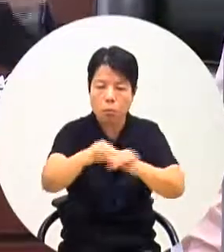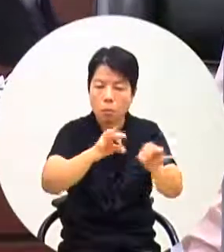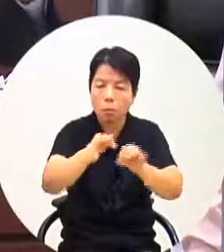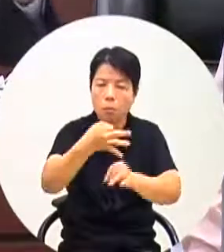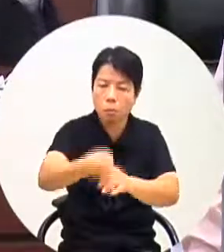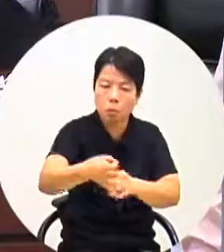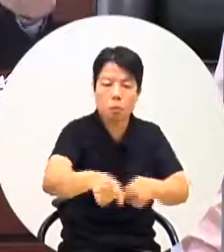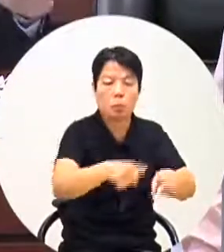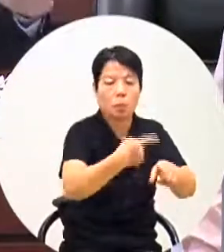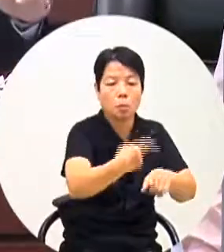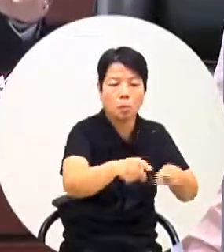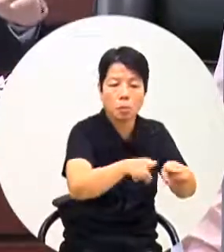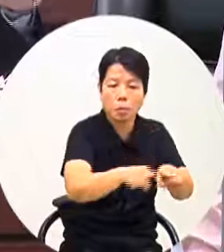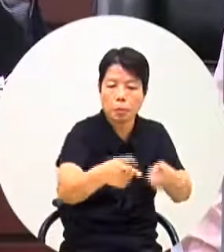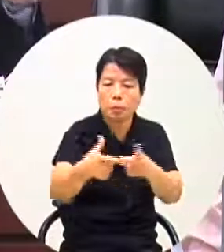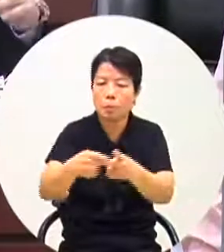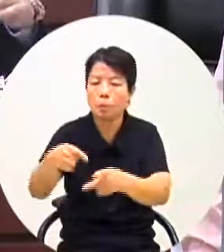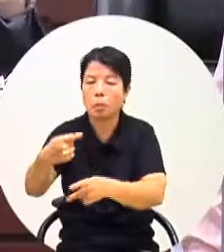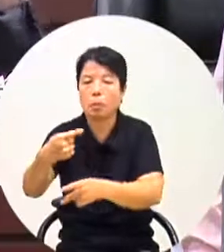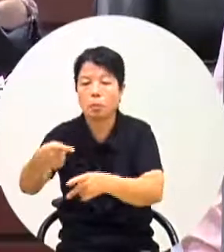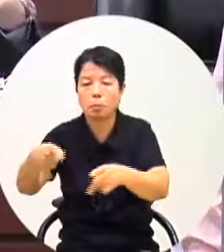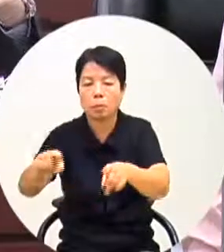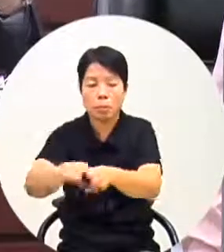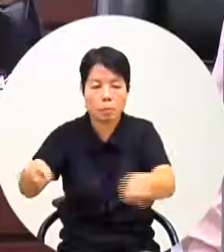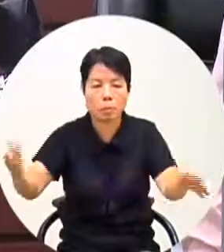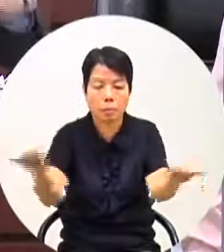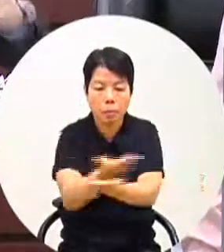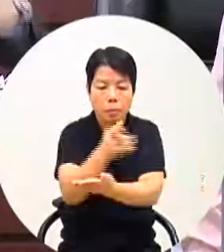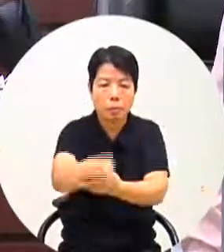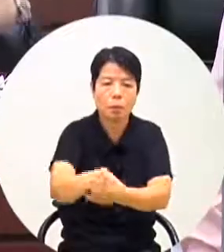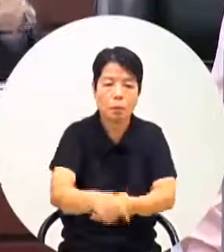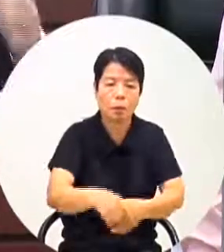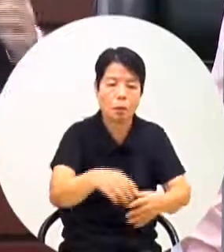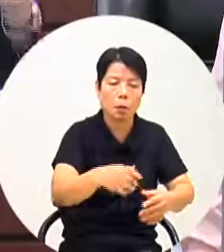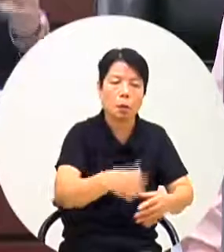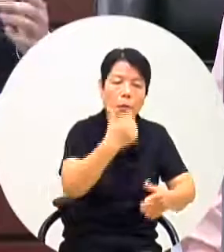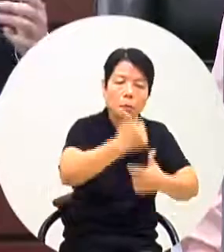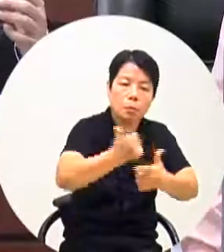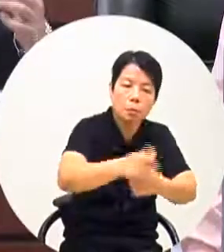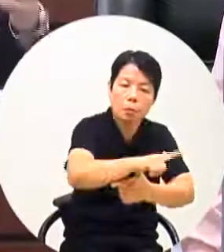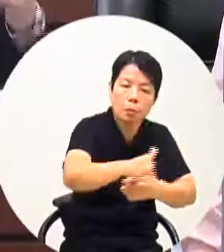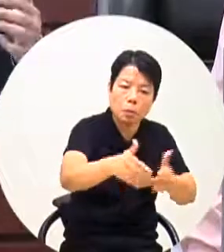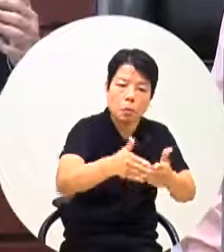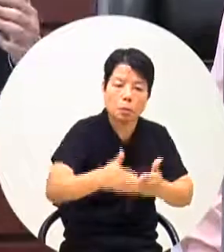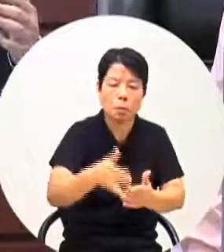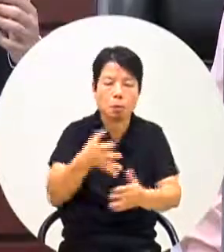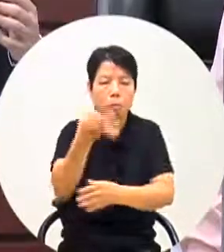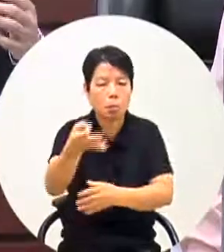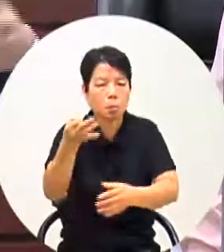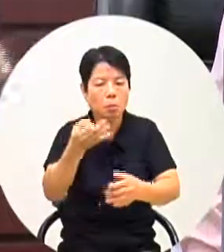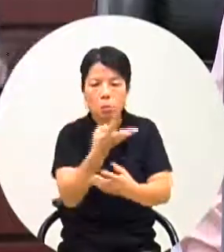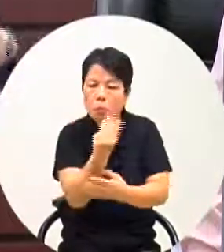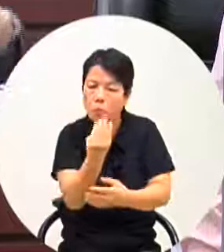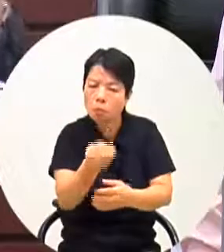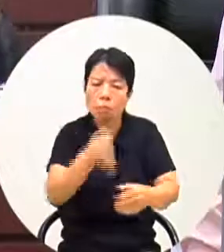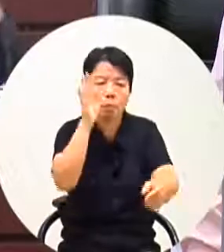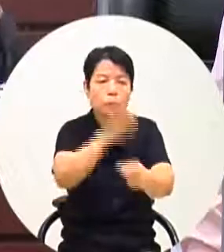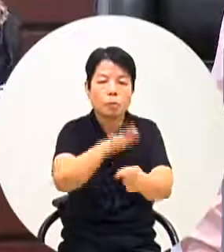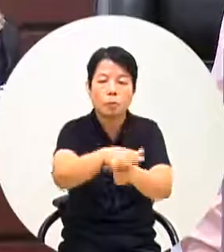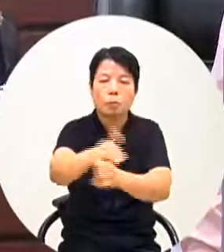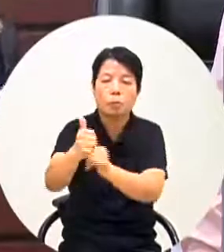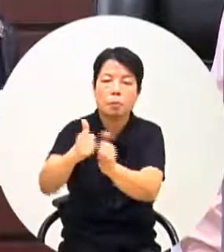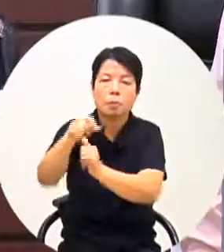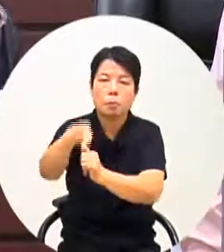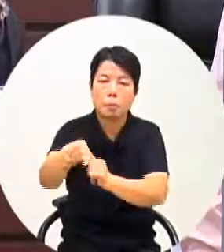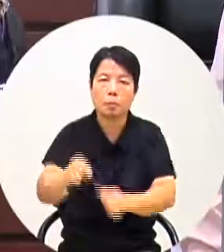换一平，接下来就是建物到底需要多少的经费来去补偿民众的建筑物。好，所以我们会